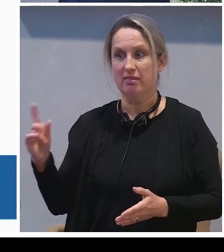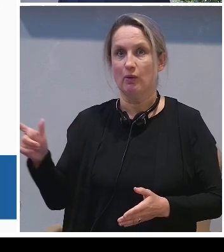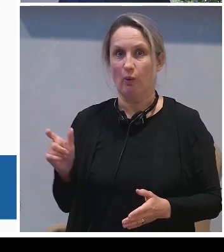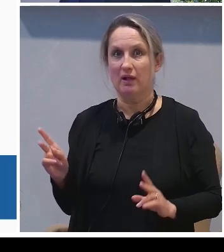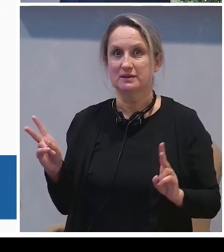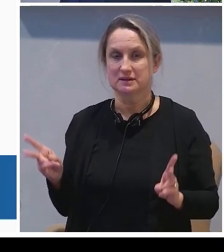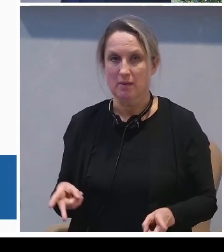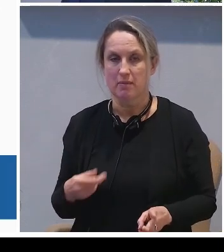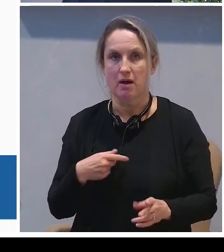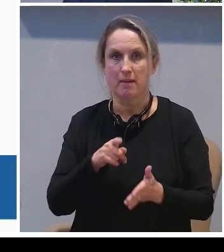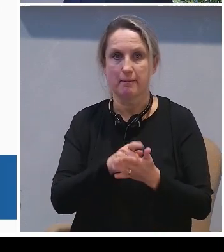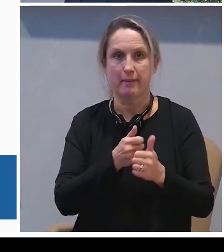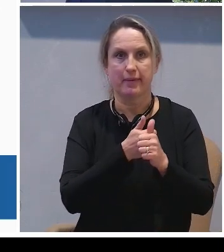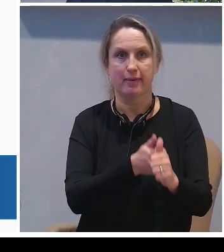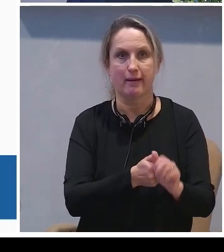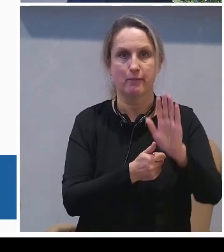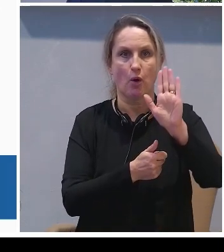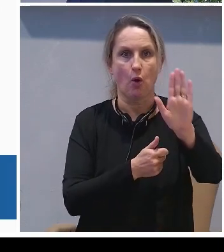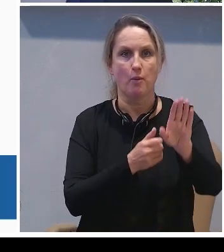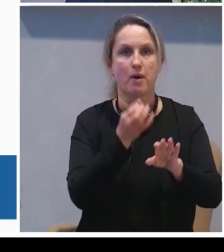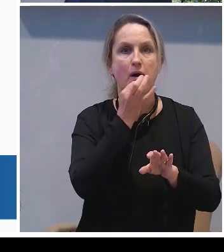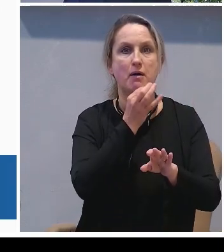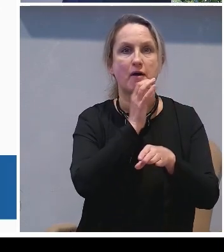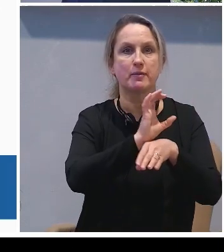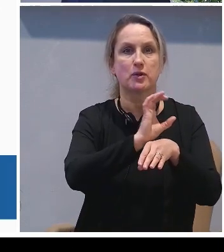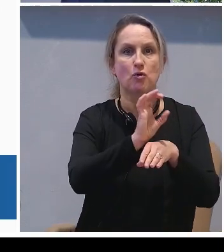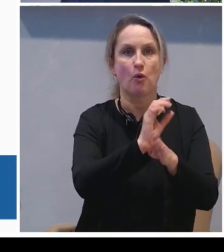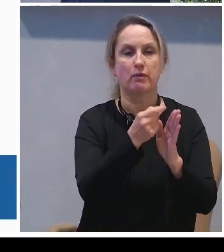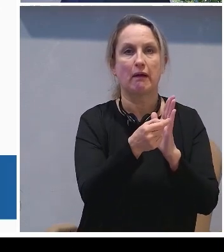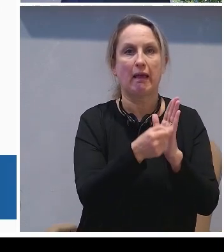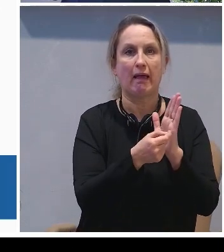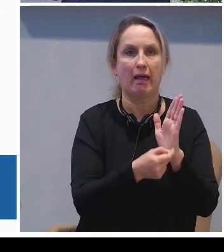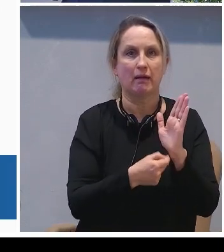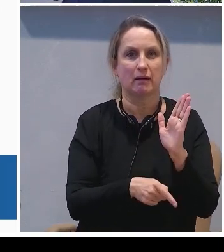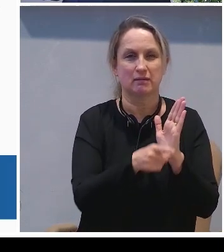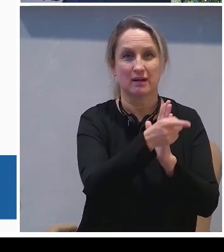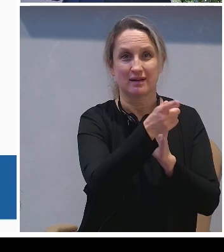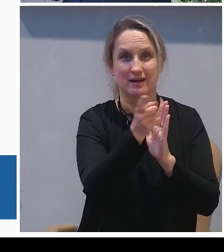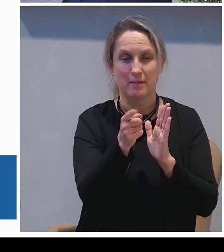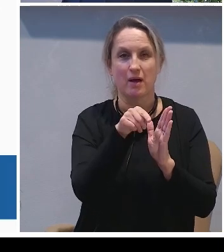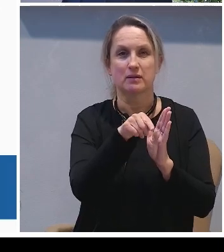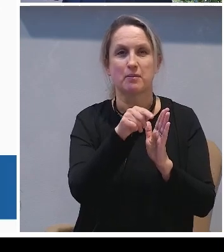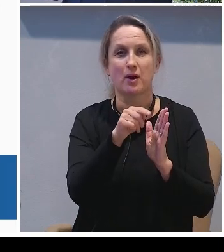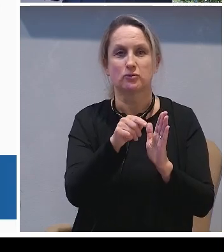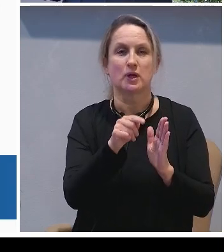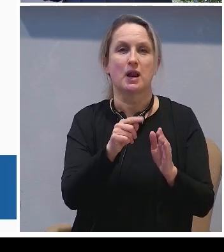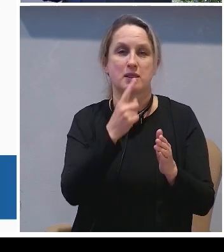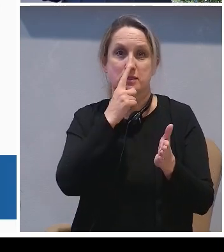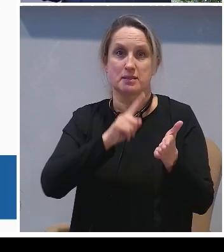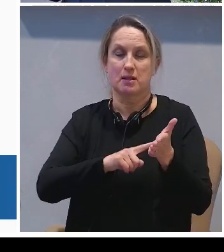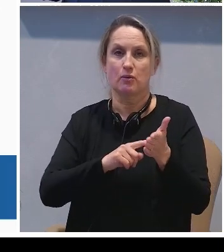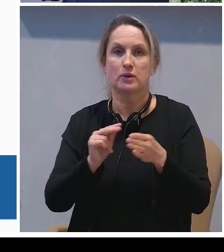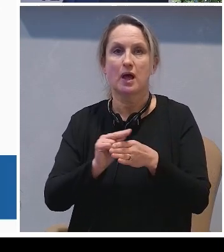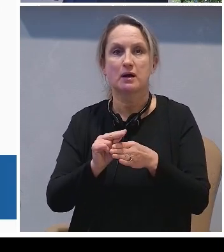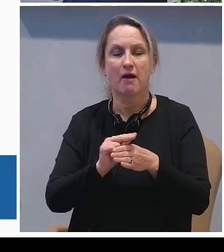me peame the problem järgima with neid the reegleid, drug mis tuleb companies. ravimitootjalt. As Ravimitootjad on pannud Professor selle Wynn said, we põranda, have to et follow ravi the võib teha